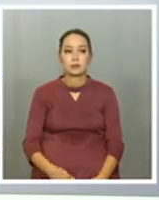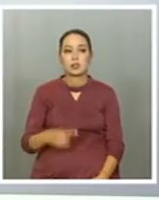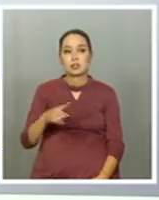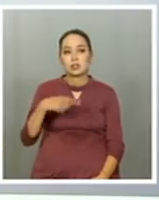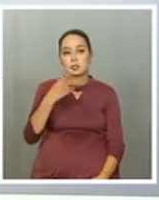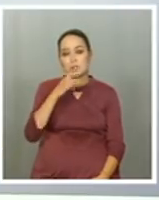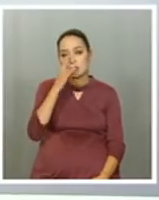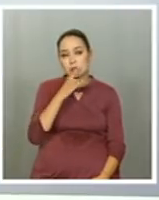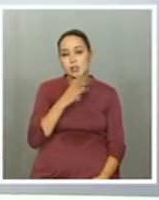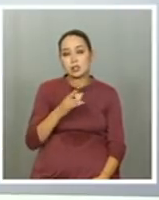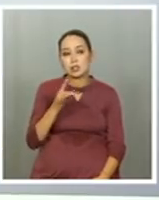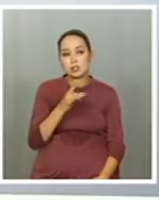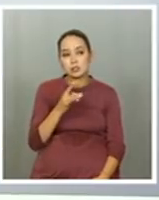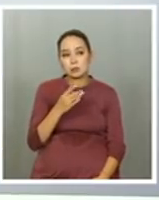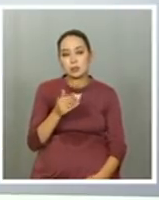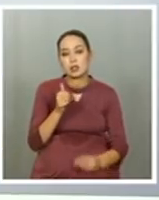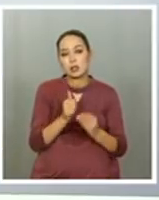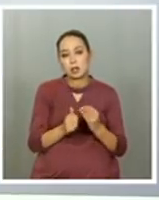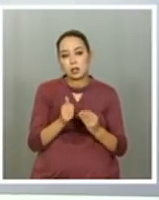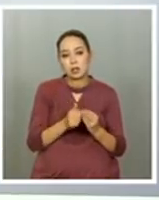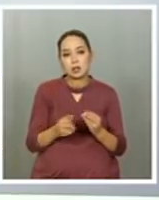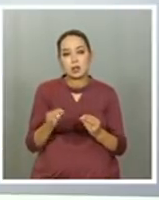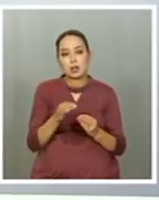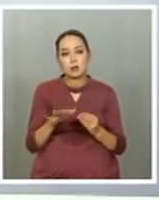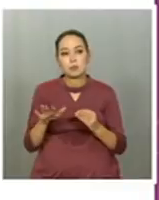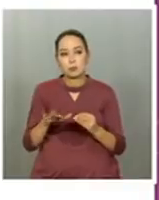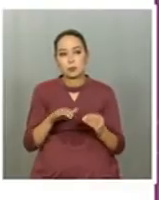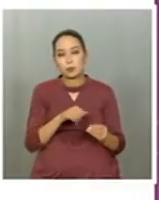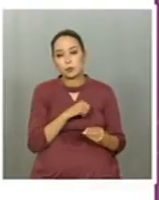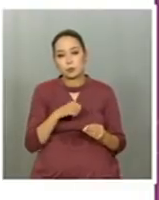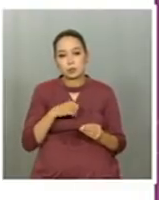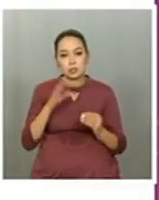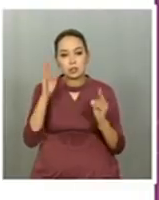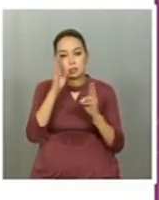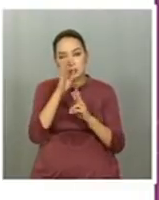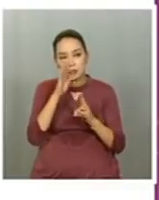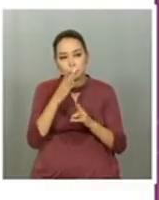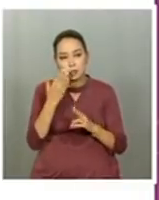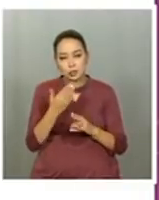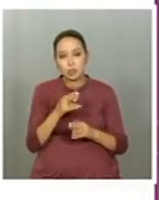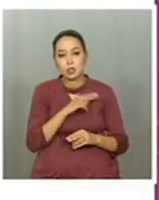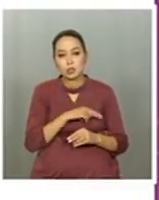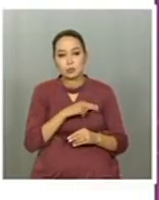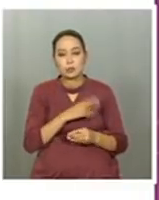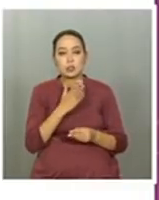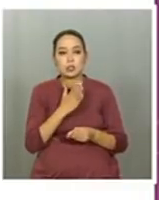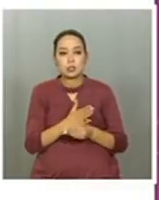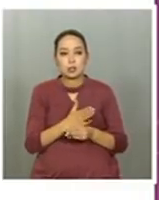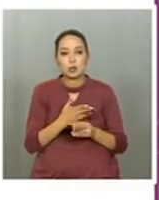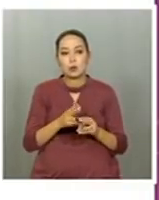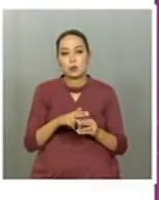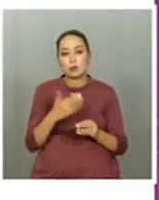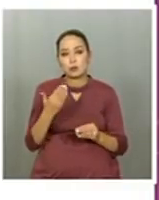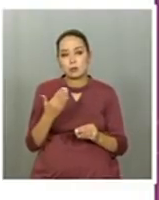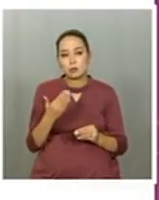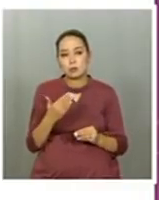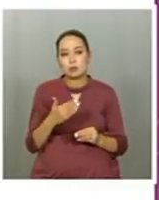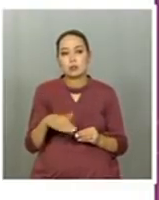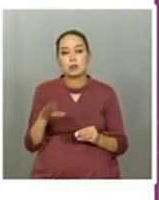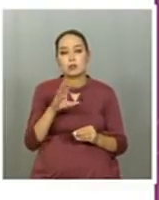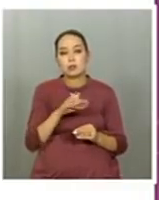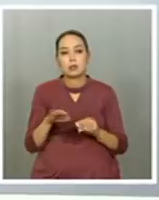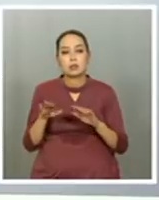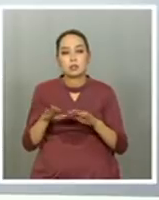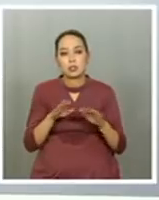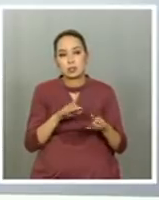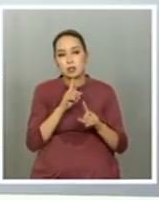Республикасындағы әр аймақтың өзіндік табиғи ресурстары бар. Сонымен қатар олардың орналастырудағы